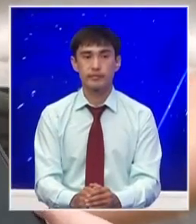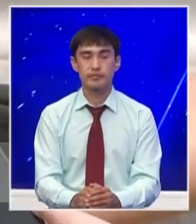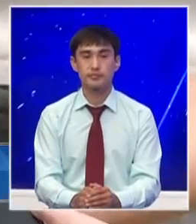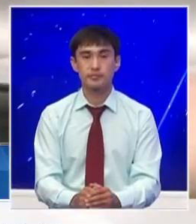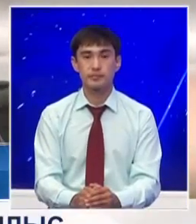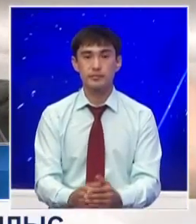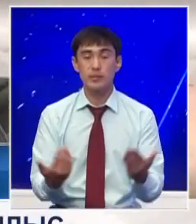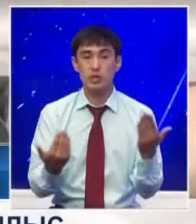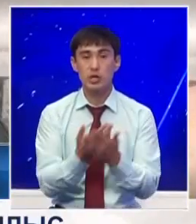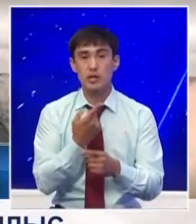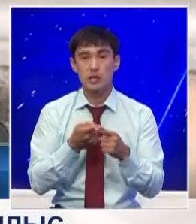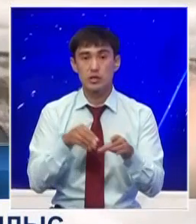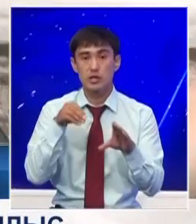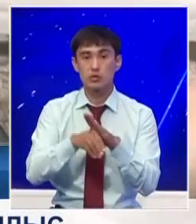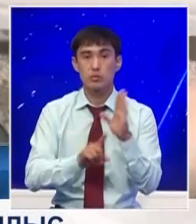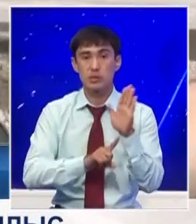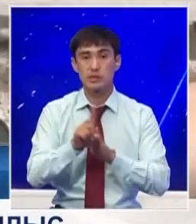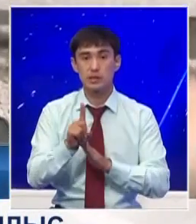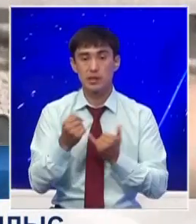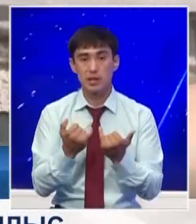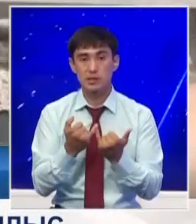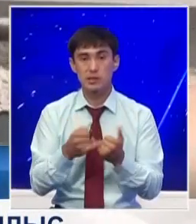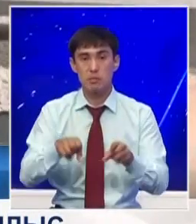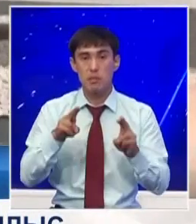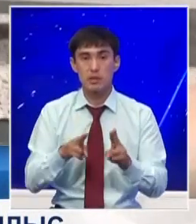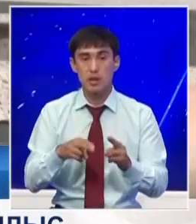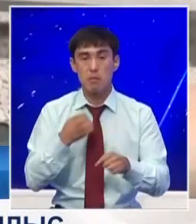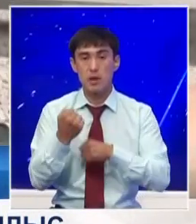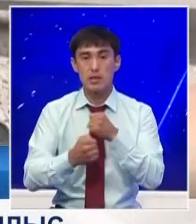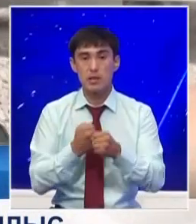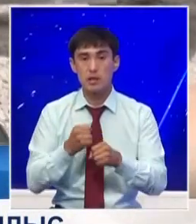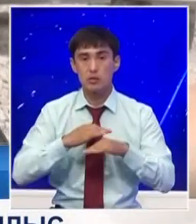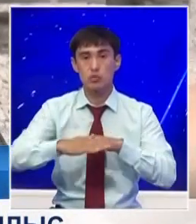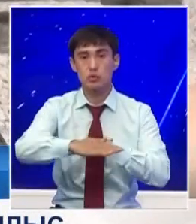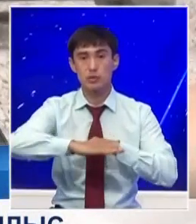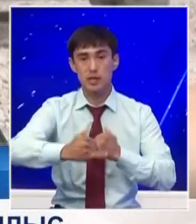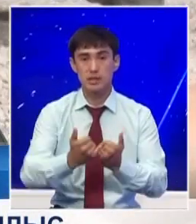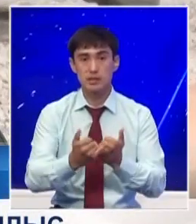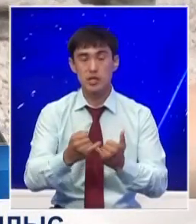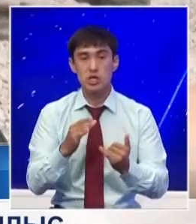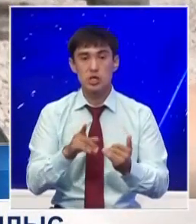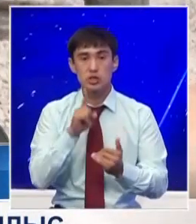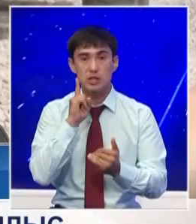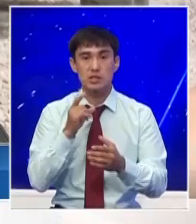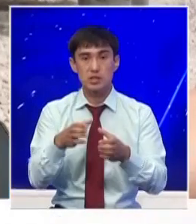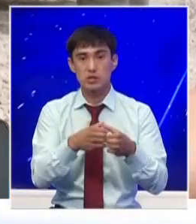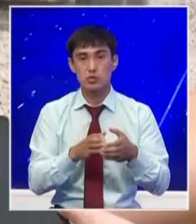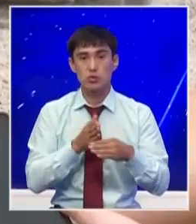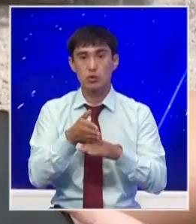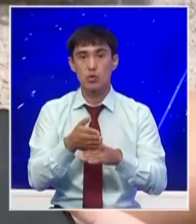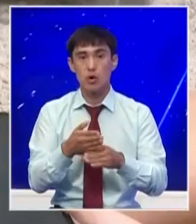апробации. Жаңа технология енгізуді бастадық. Қазірде мамандар материалдарды төсеп жатыр. Бүгінде жасыл кезеңге өттік.